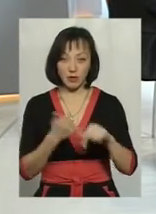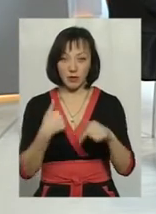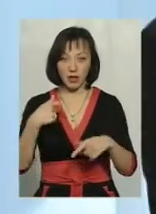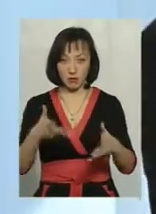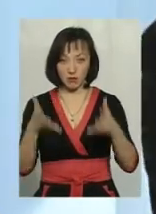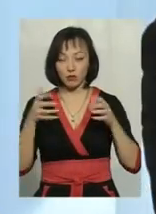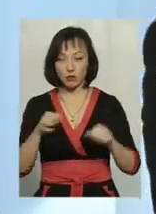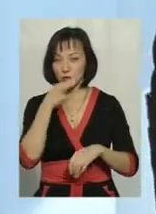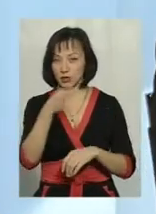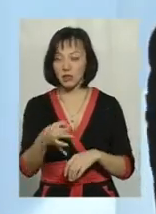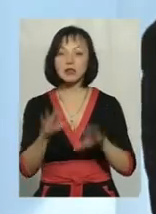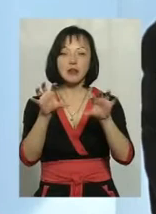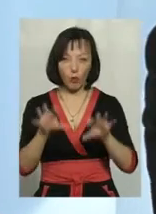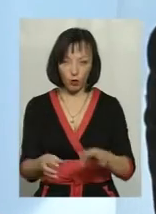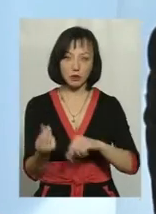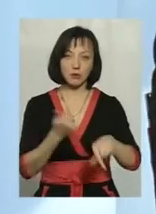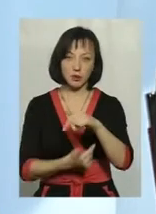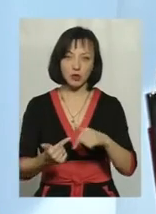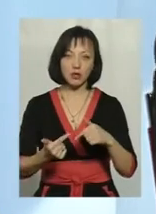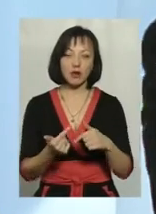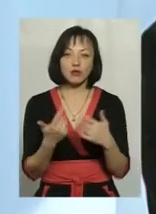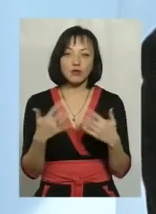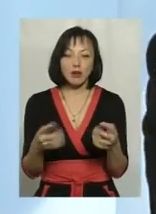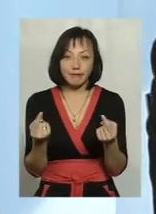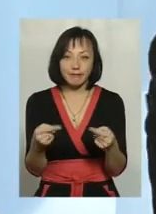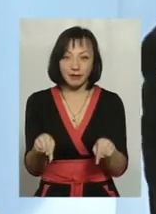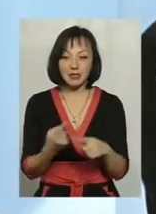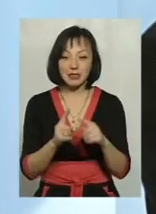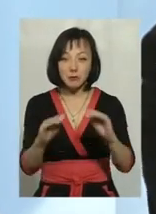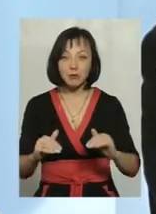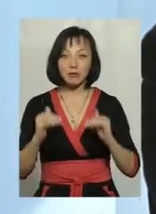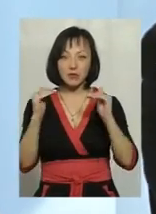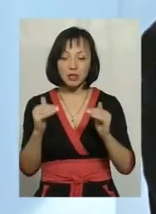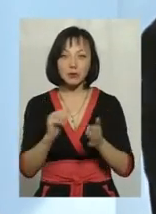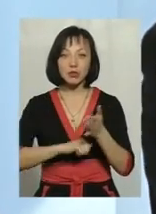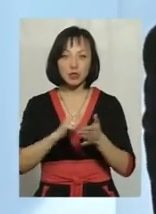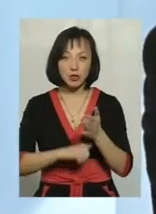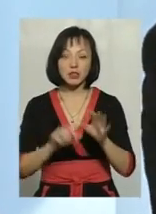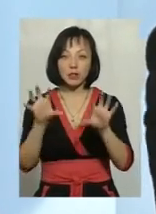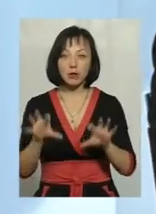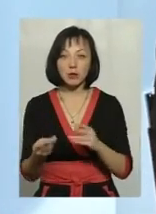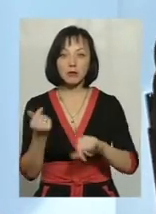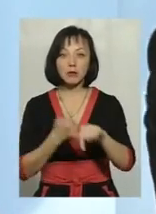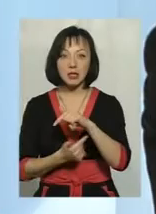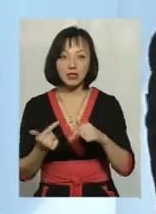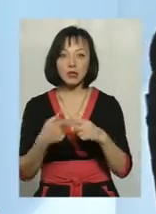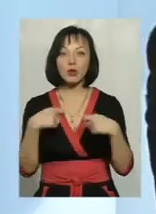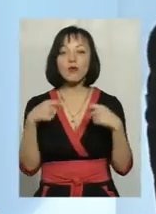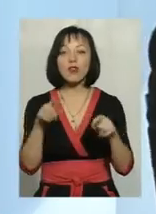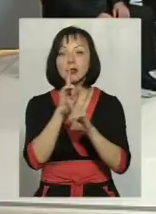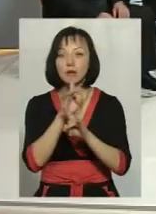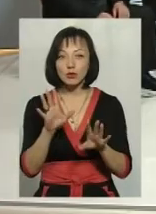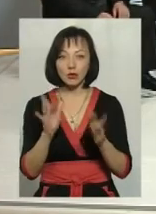можу сказати, що легальний бізнес живріє. І оці підвищення приведуть до того, що легальний бізнес як такий торгувати не буде,